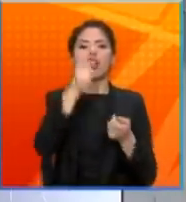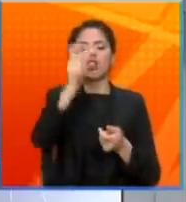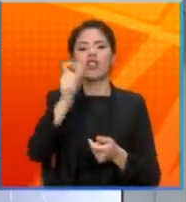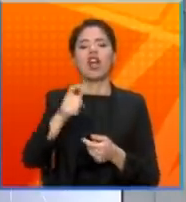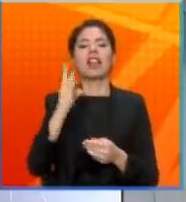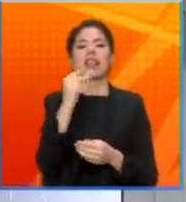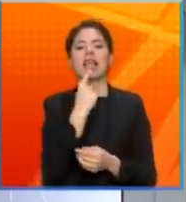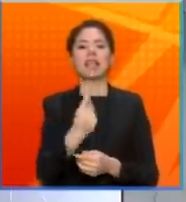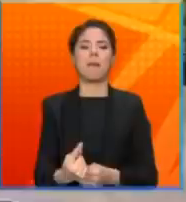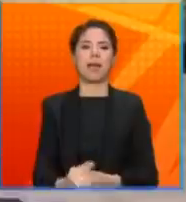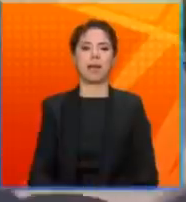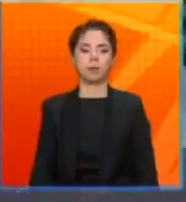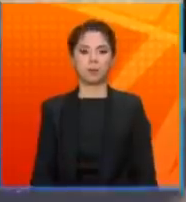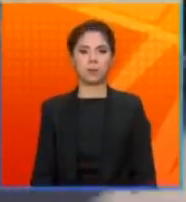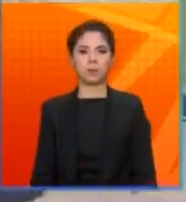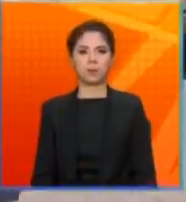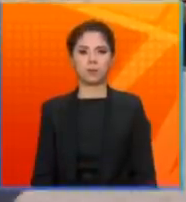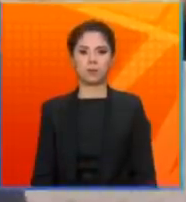sayısı.